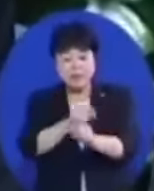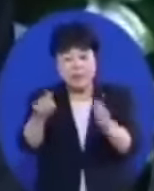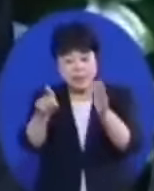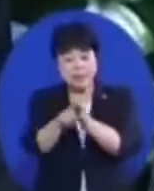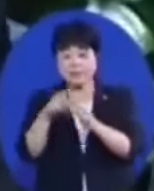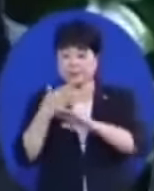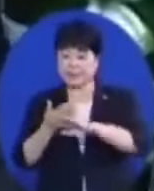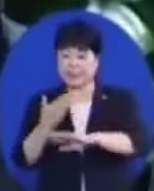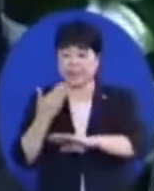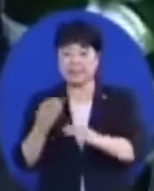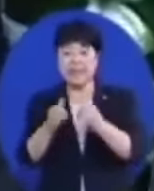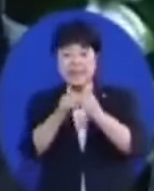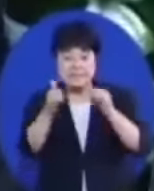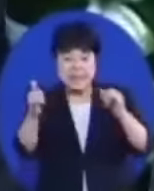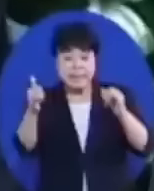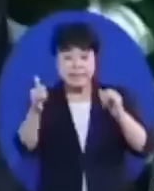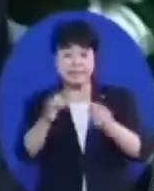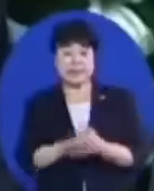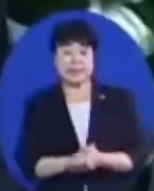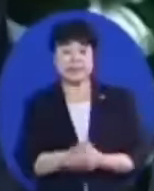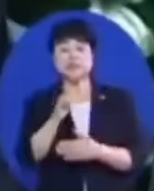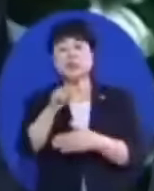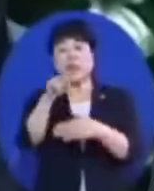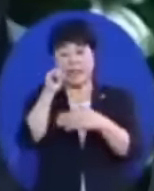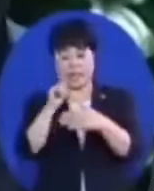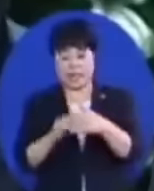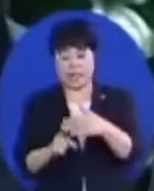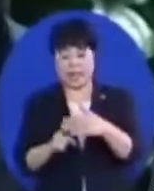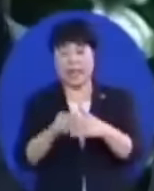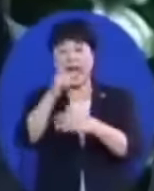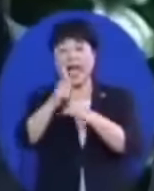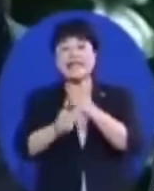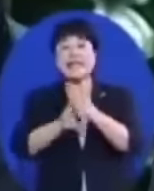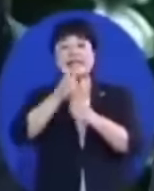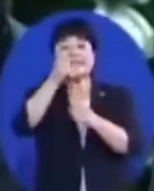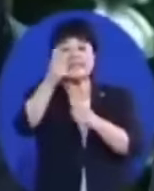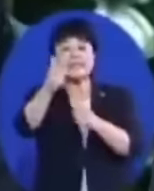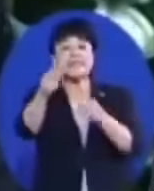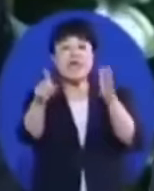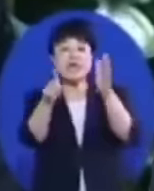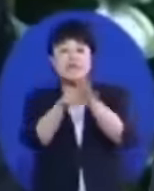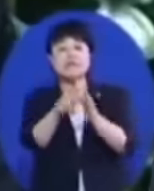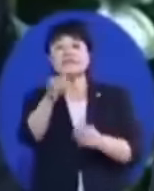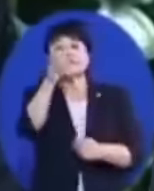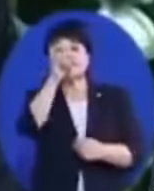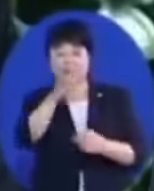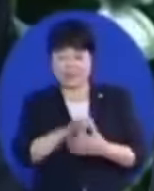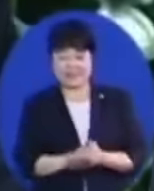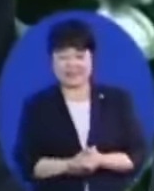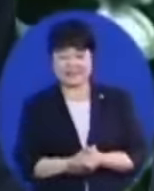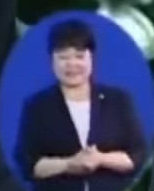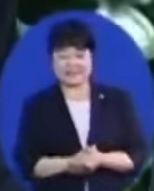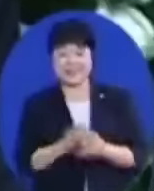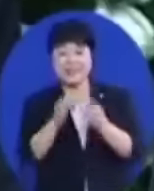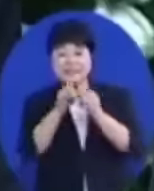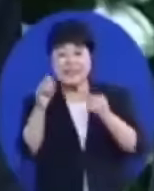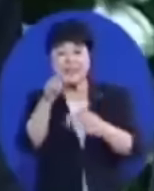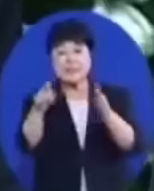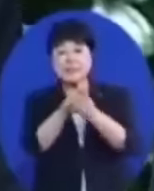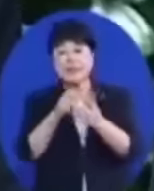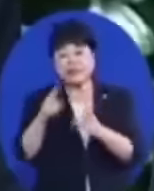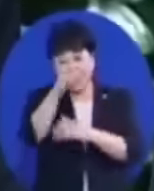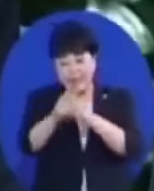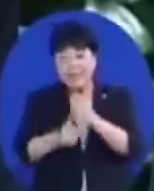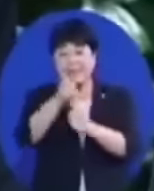믿음이란 인간이면서 그 속에 하나님의 믿음을 가지고 있는 사람인 것입니다. 사람의 믿음이